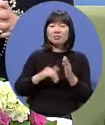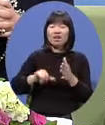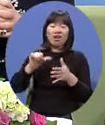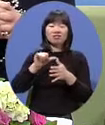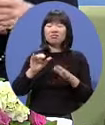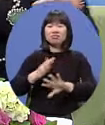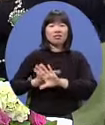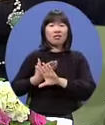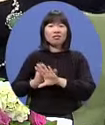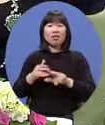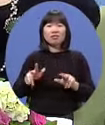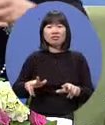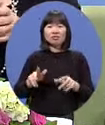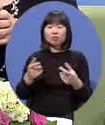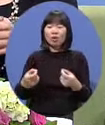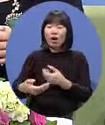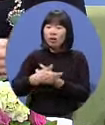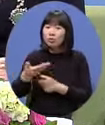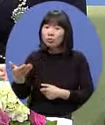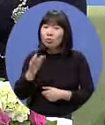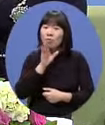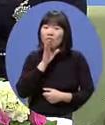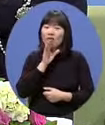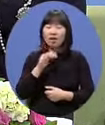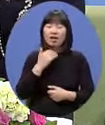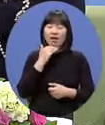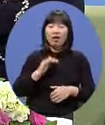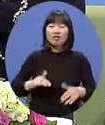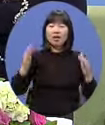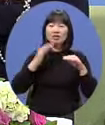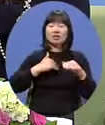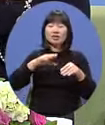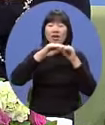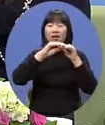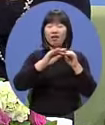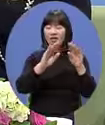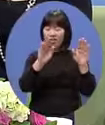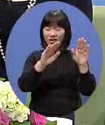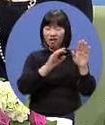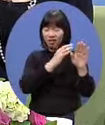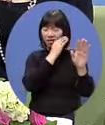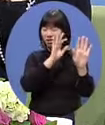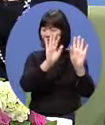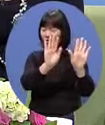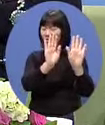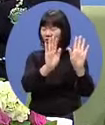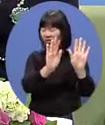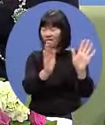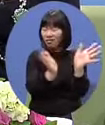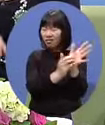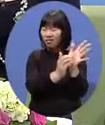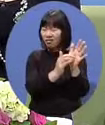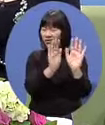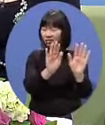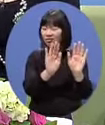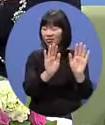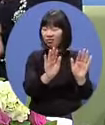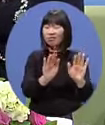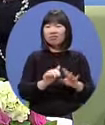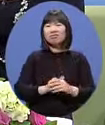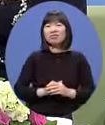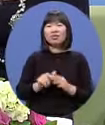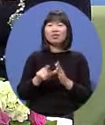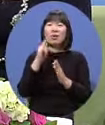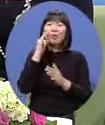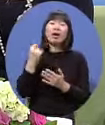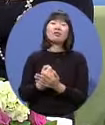녀석은 크니까요. 지금은 저렇게 안아주죠. 네. 조금 있으면 제 손 딱 잡아요. 어이 부끄럽게 왜 이래요. 이러고 손 놓잖아요. 서운하시죠